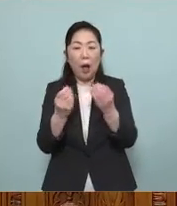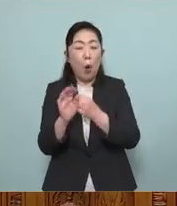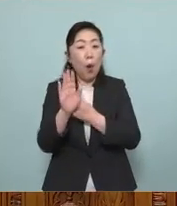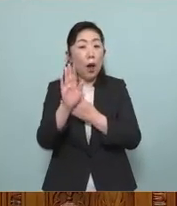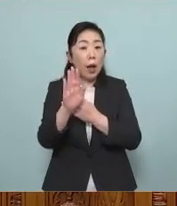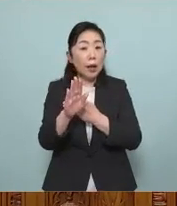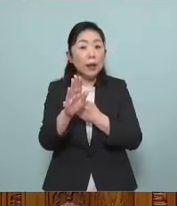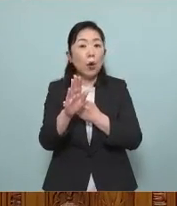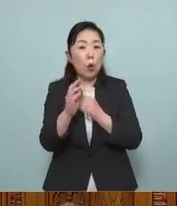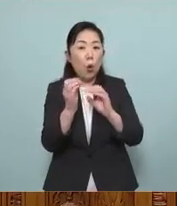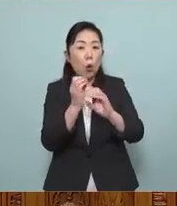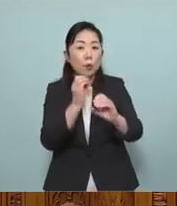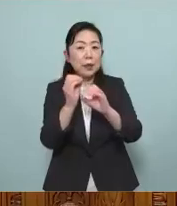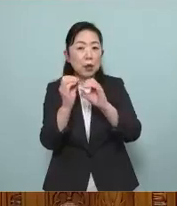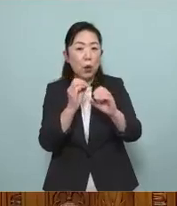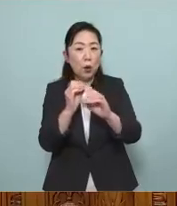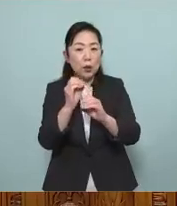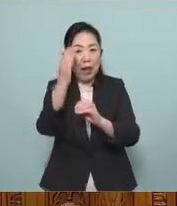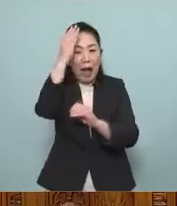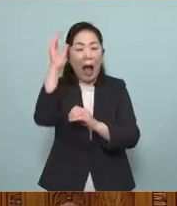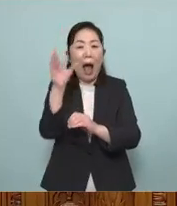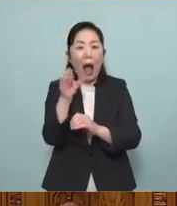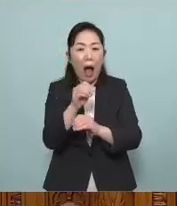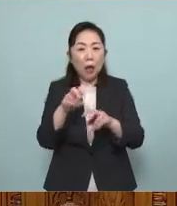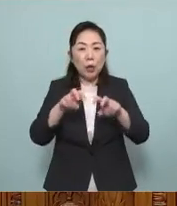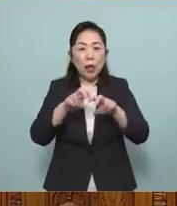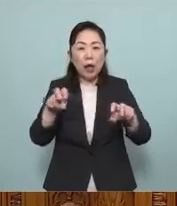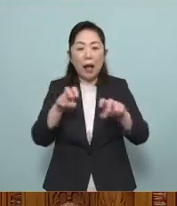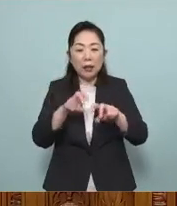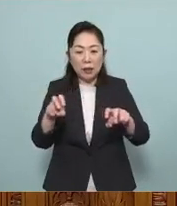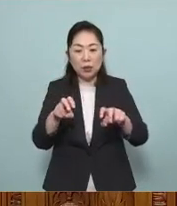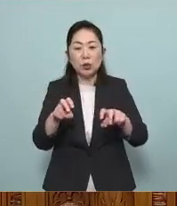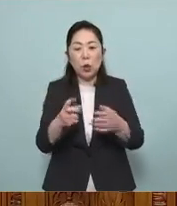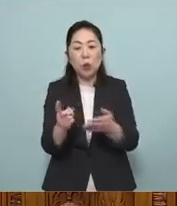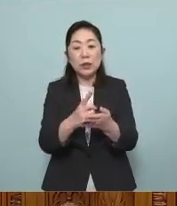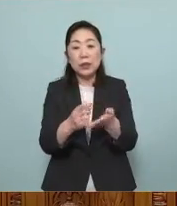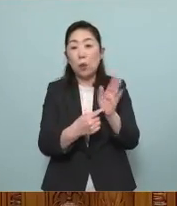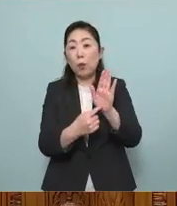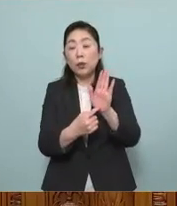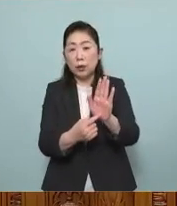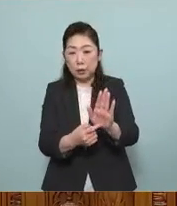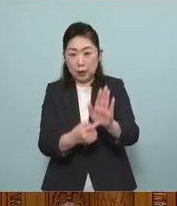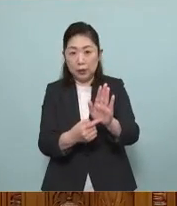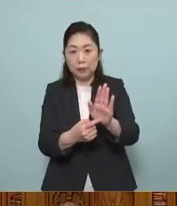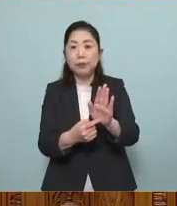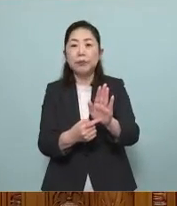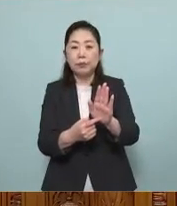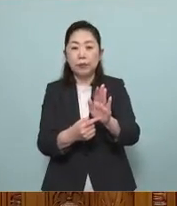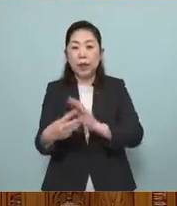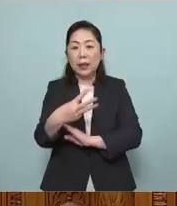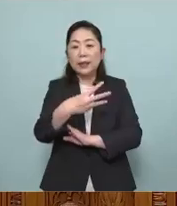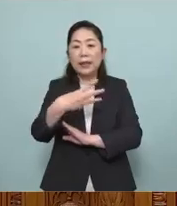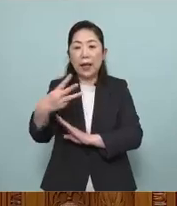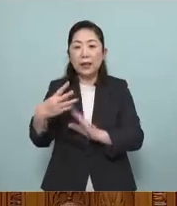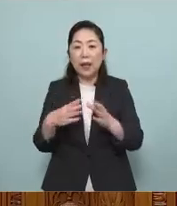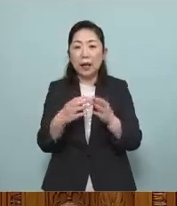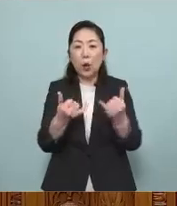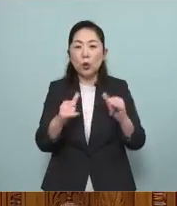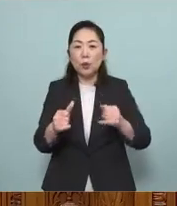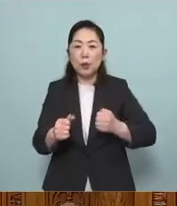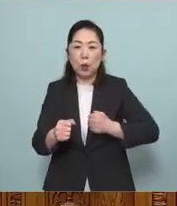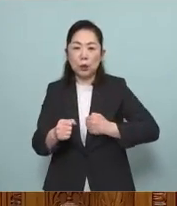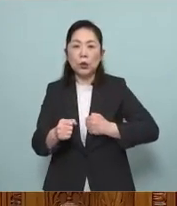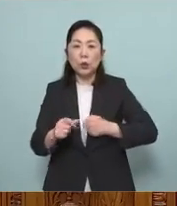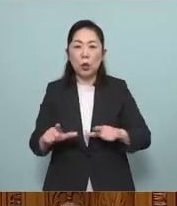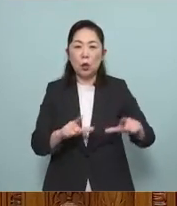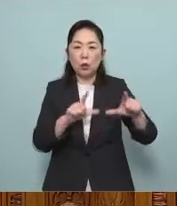据えたアフリカ開発の進路を示していきます。第3の柱は、国民の命と暮ら